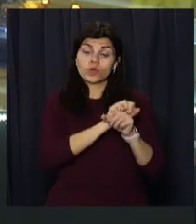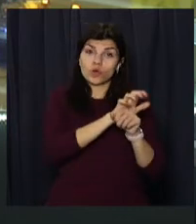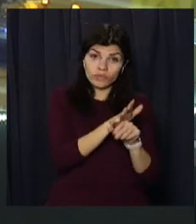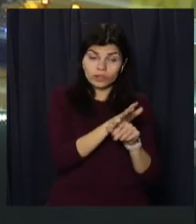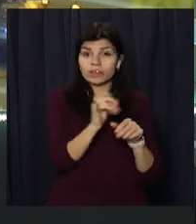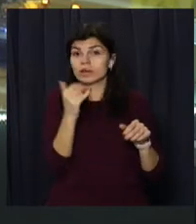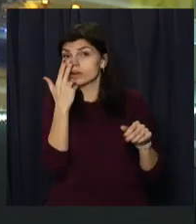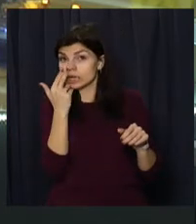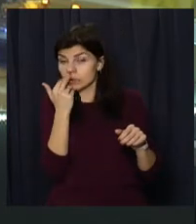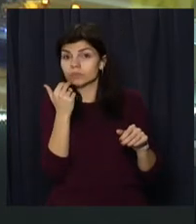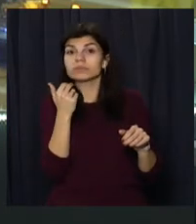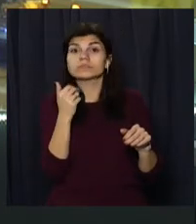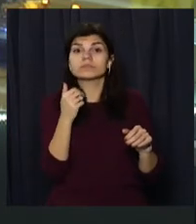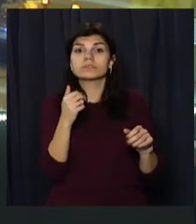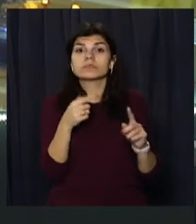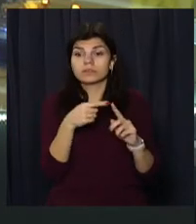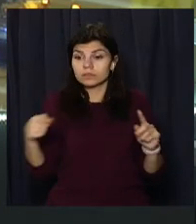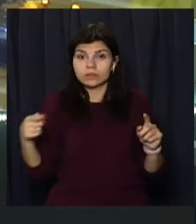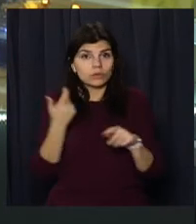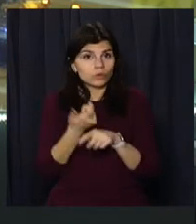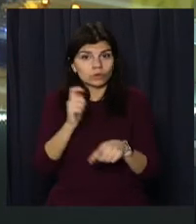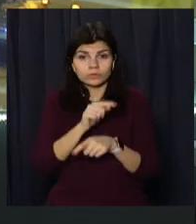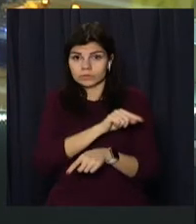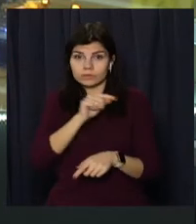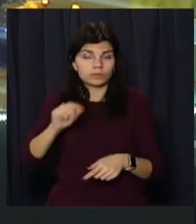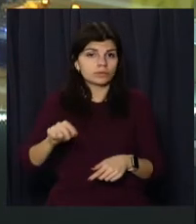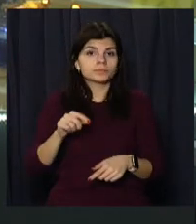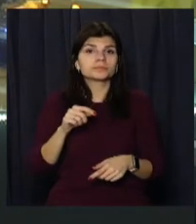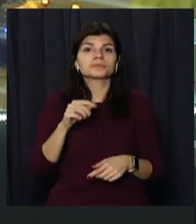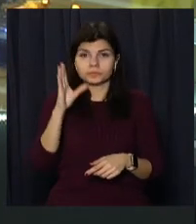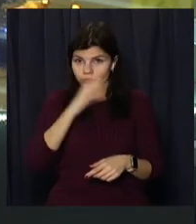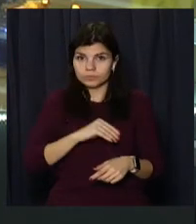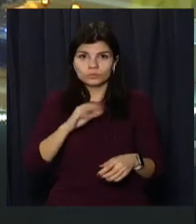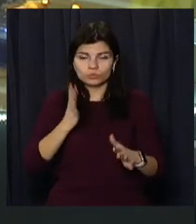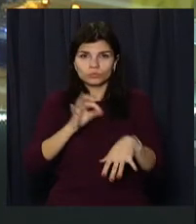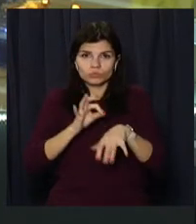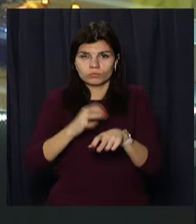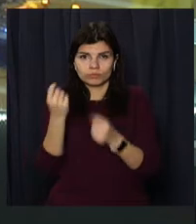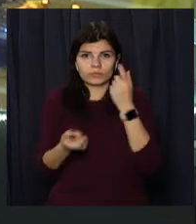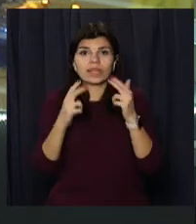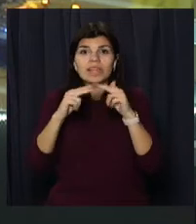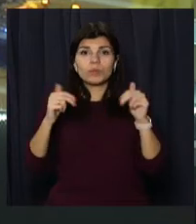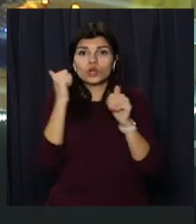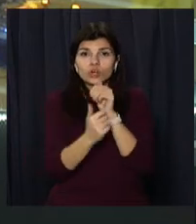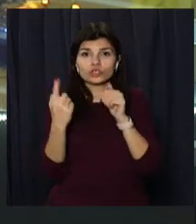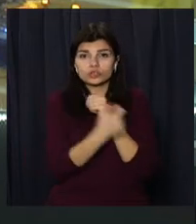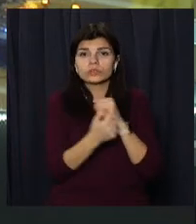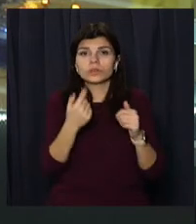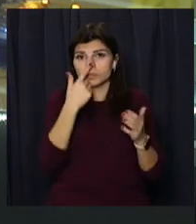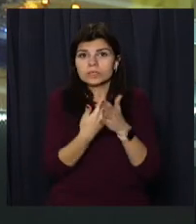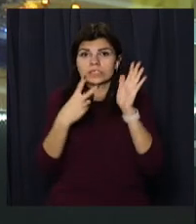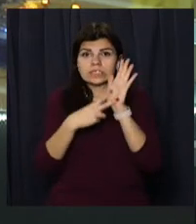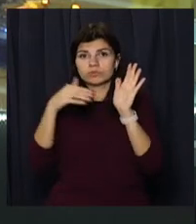завада. Наразі сезон захворюваності на це гостре респіраторне захворювання у розпалі. На Дніпропетровщині щотижня фіксують майже